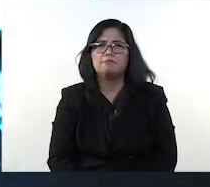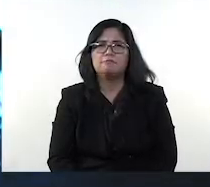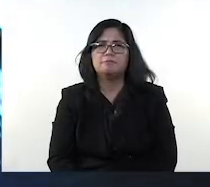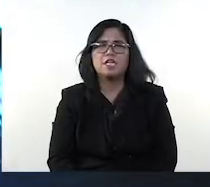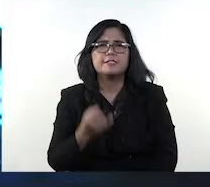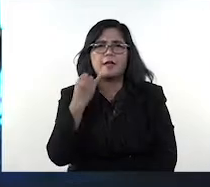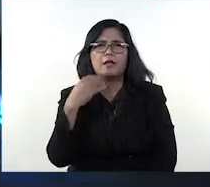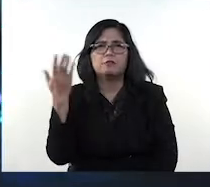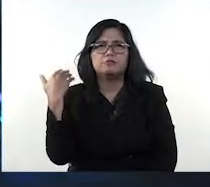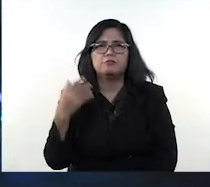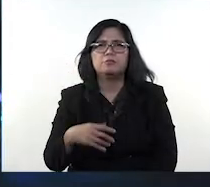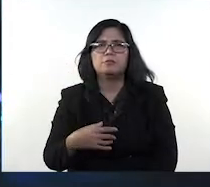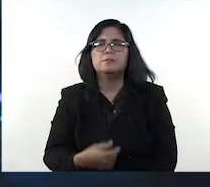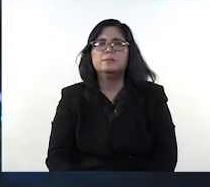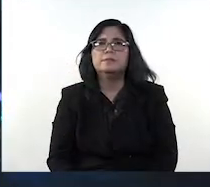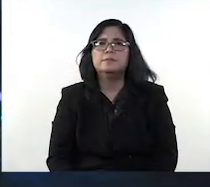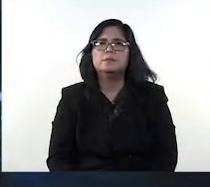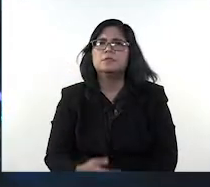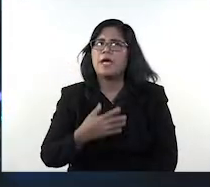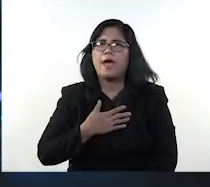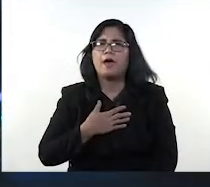nggak butuh dikasih aneh